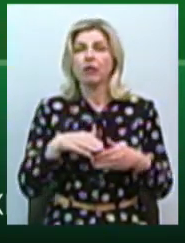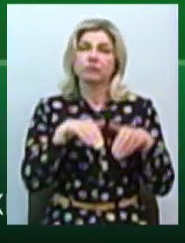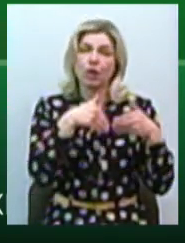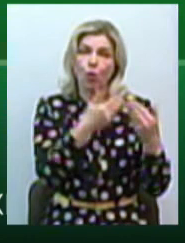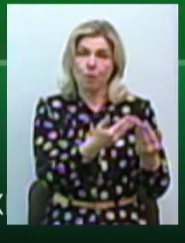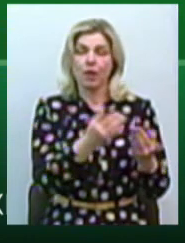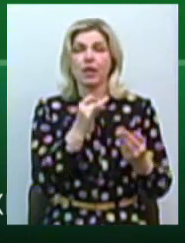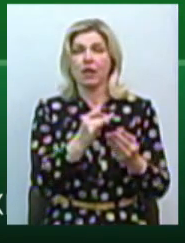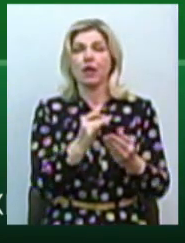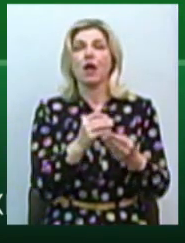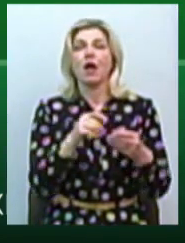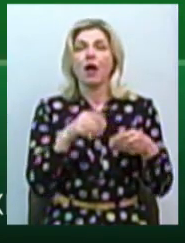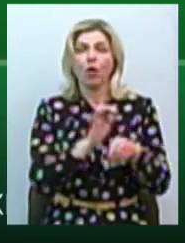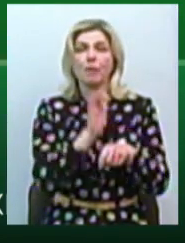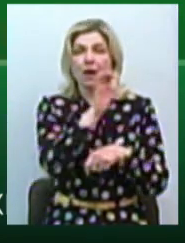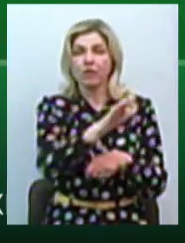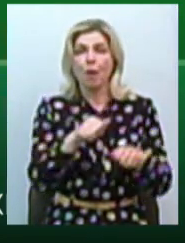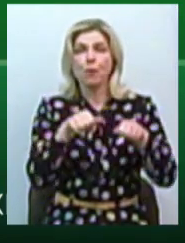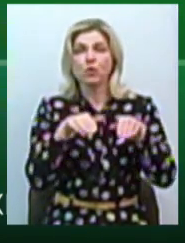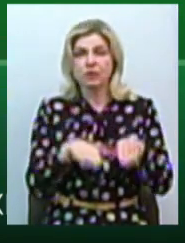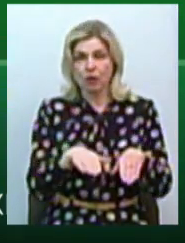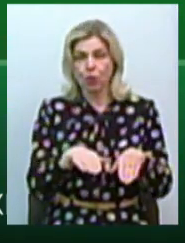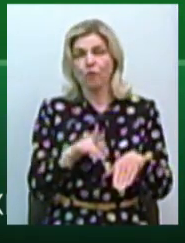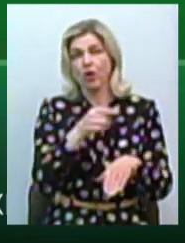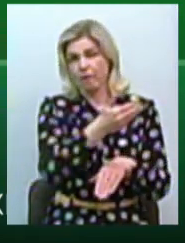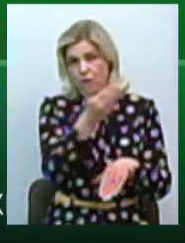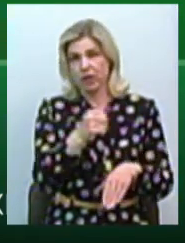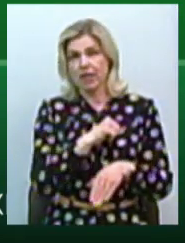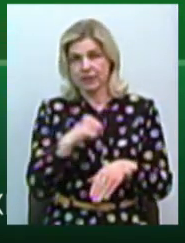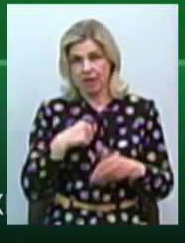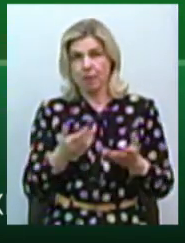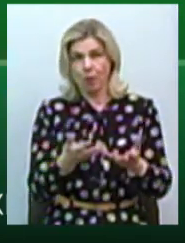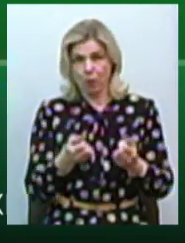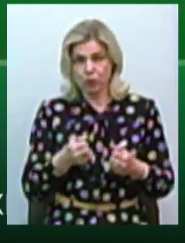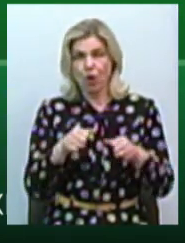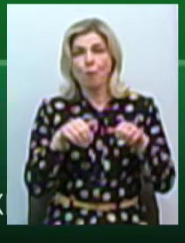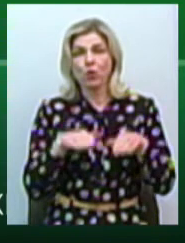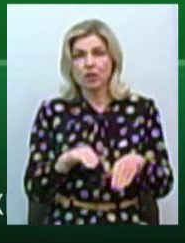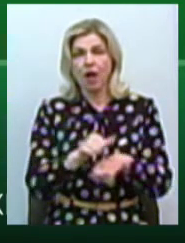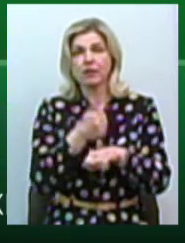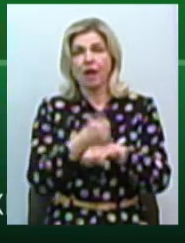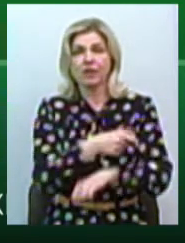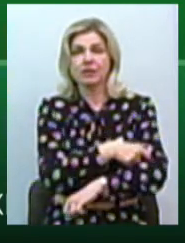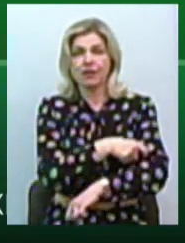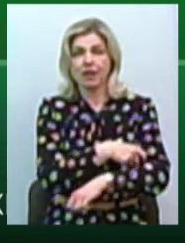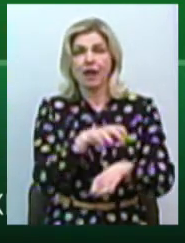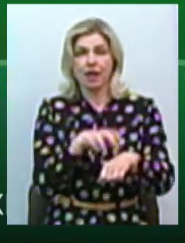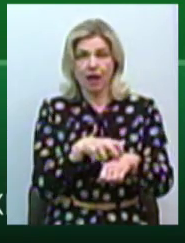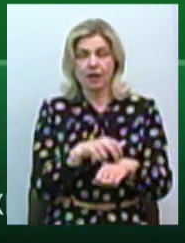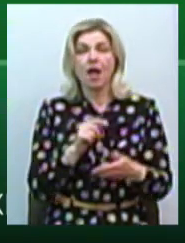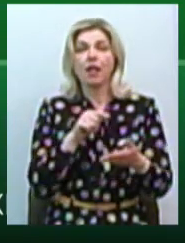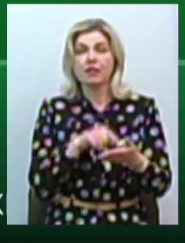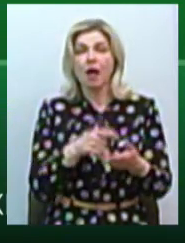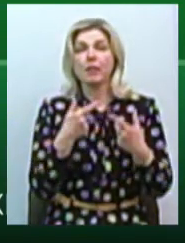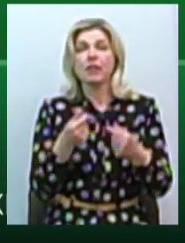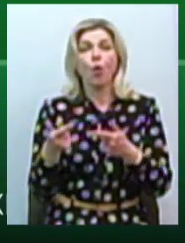рекомендації, надсилаємо постанову. Вони самі отримали постанову головного санітарного лікаря. Там, де